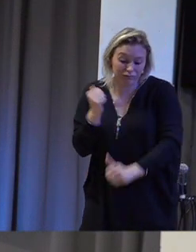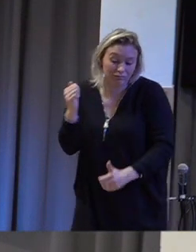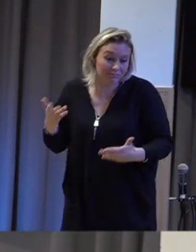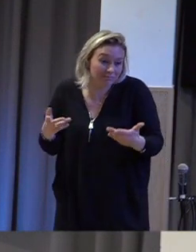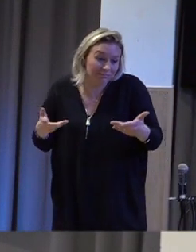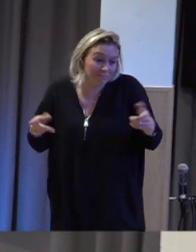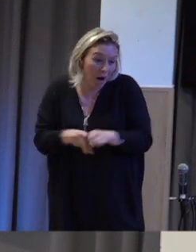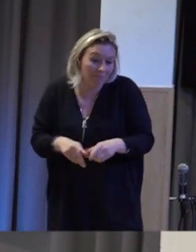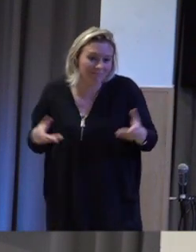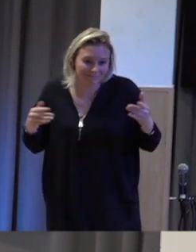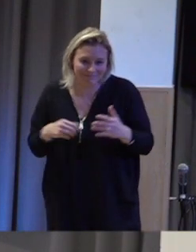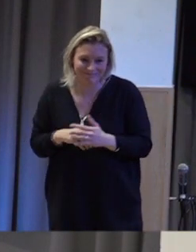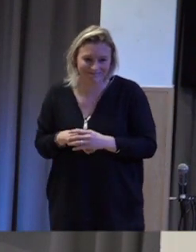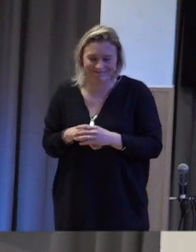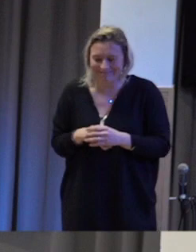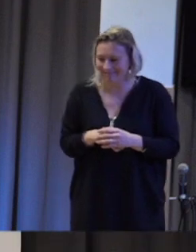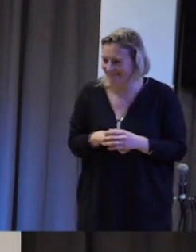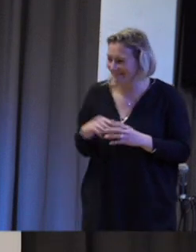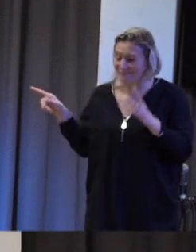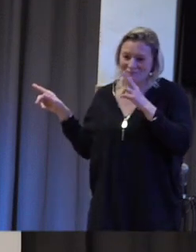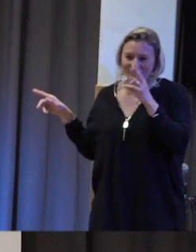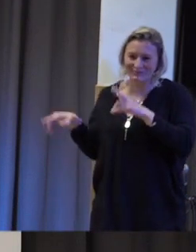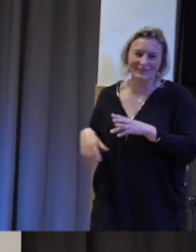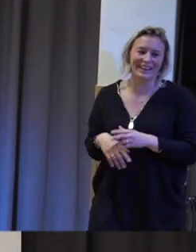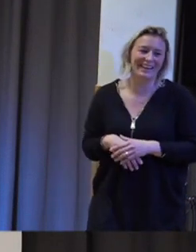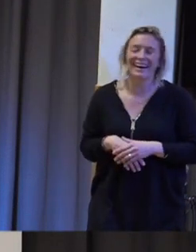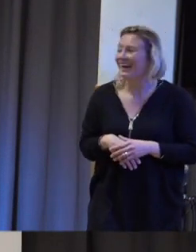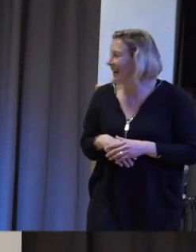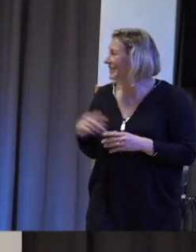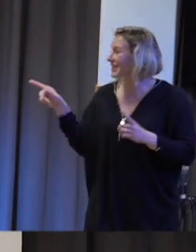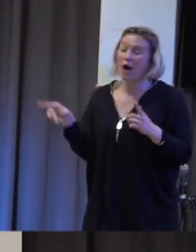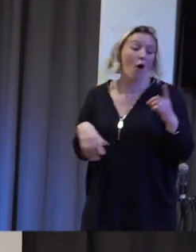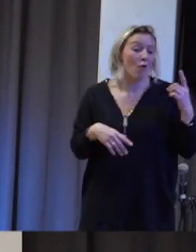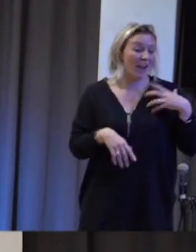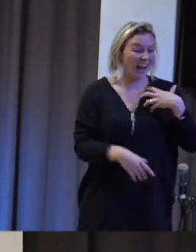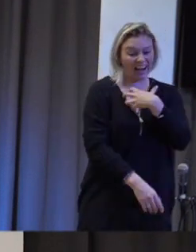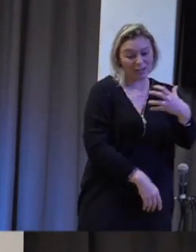Et cet endroit, qu'on soit roi ou même le dernier des pauvres, on y passe tous.